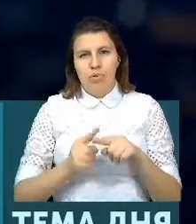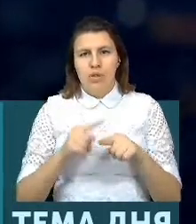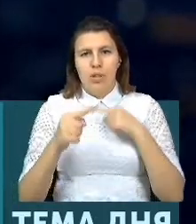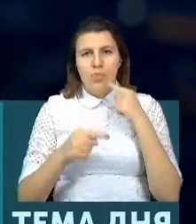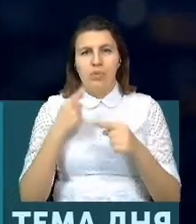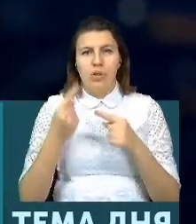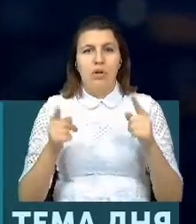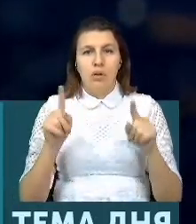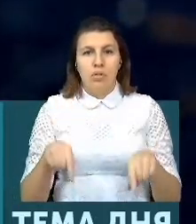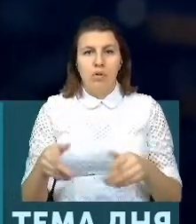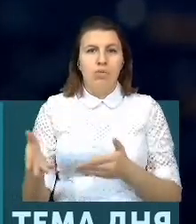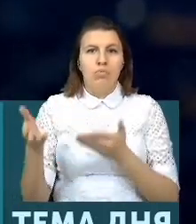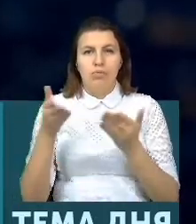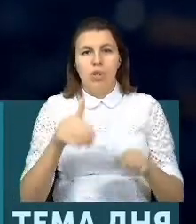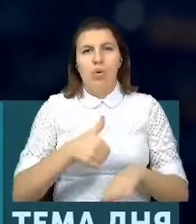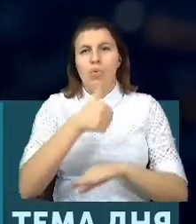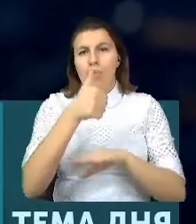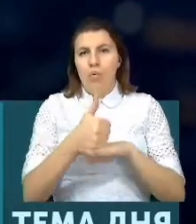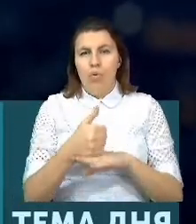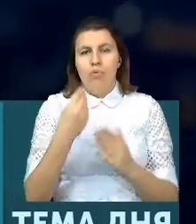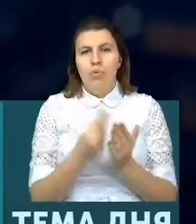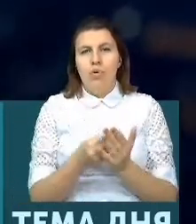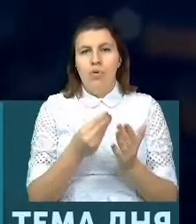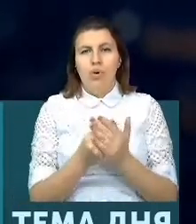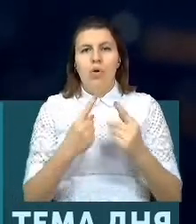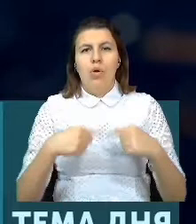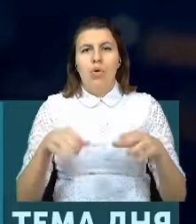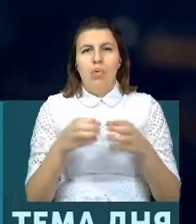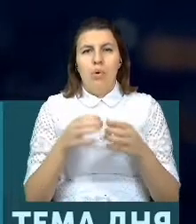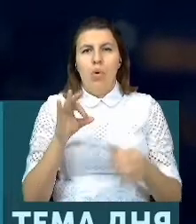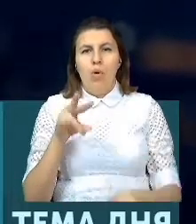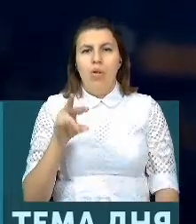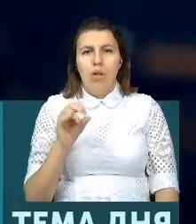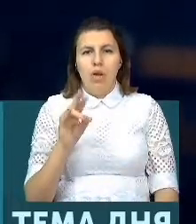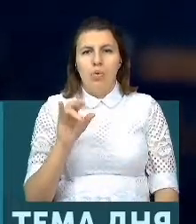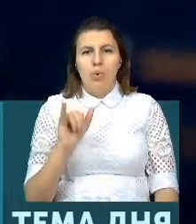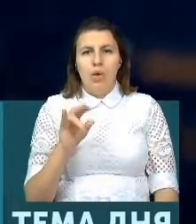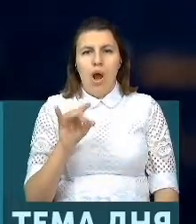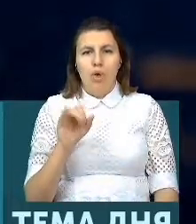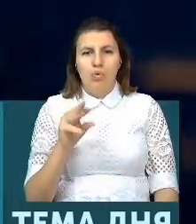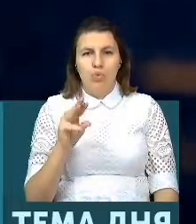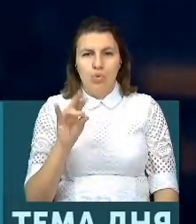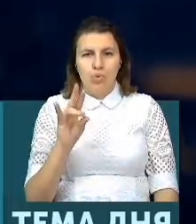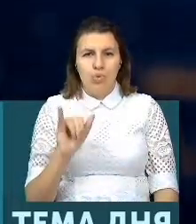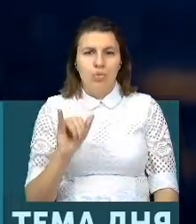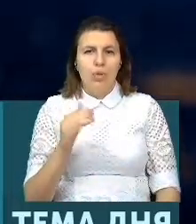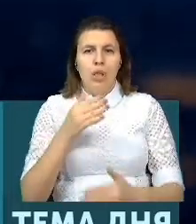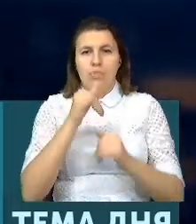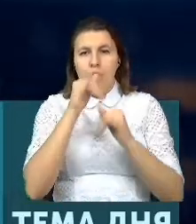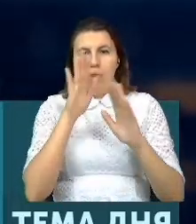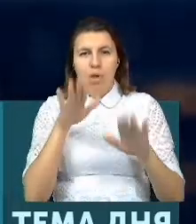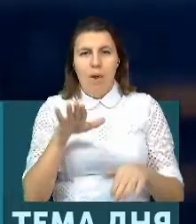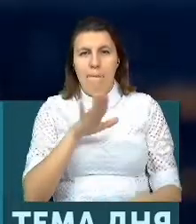студію голову бюджетної комісії міста Лисичанська Олену Ратушну. Вона не змогла бути присутня в цій студії, втім дала